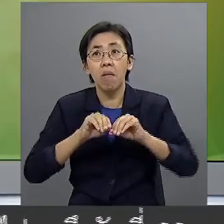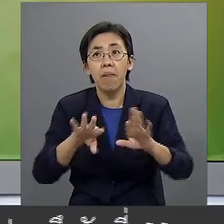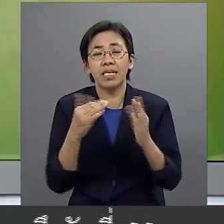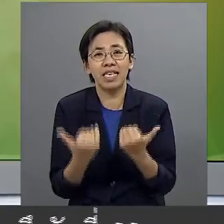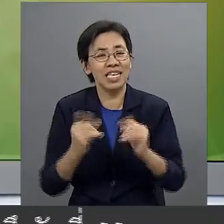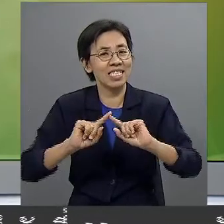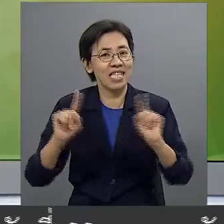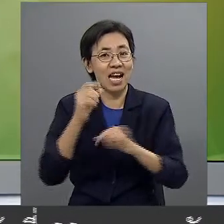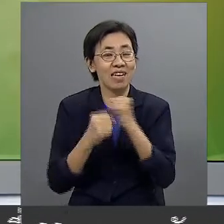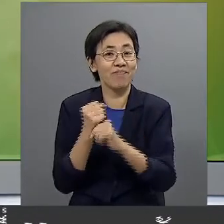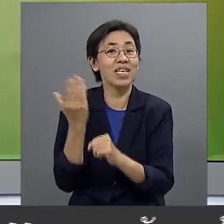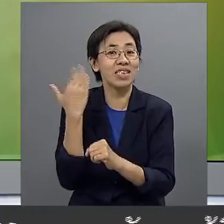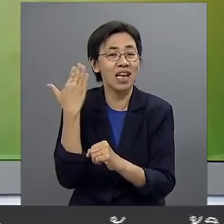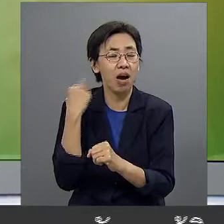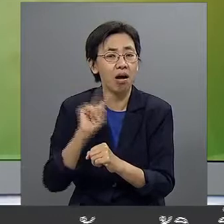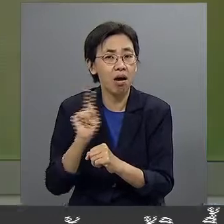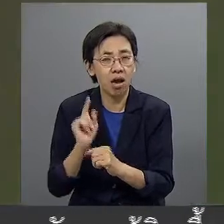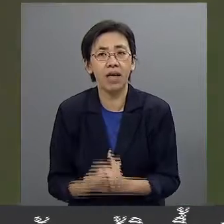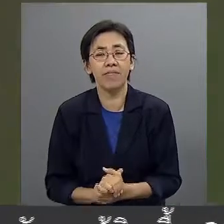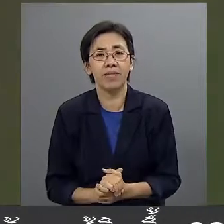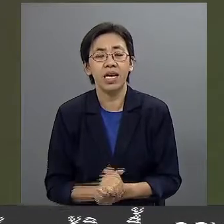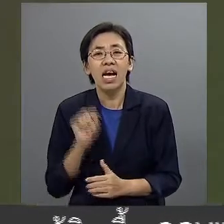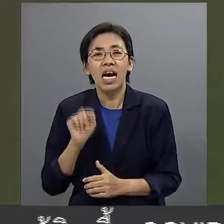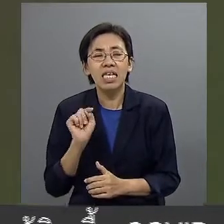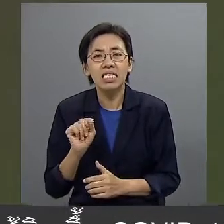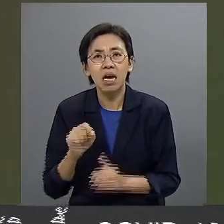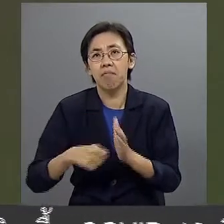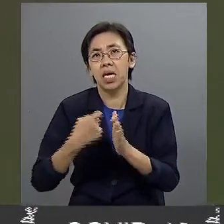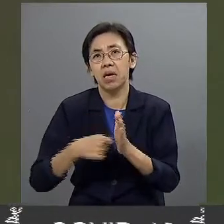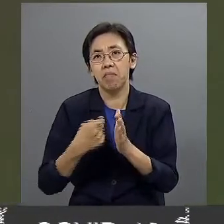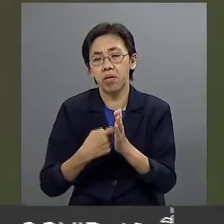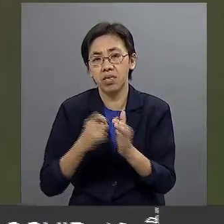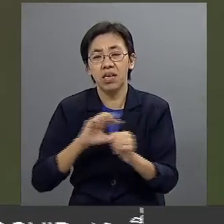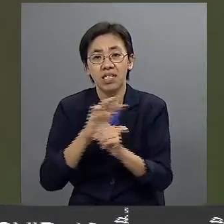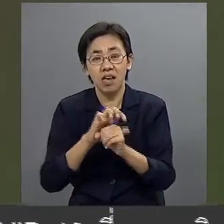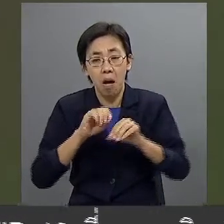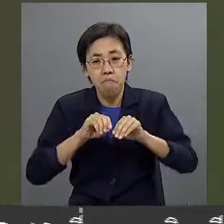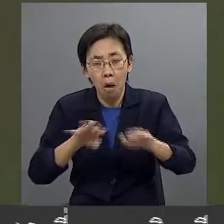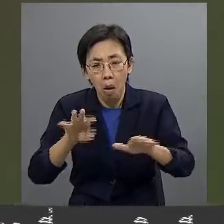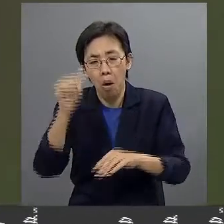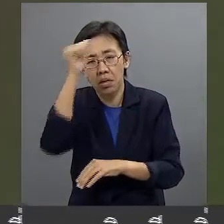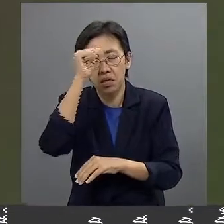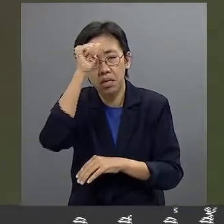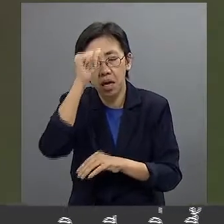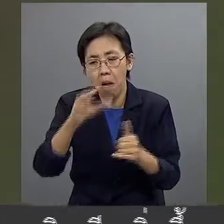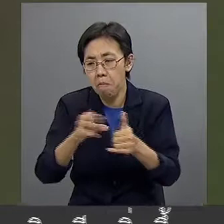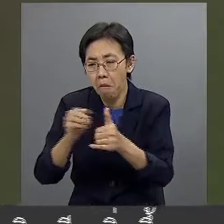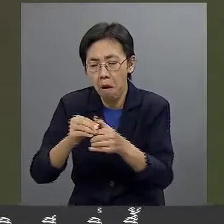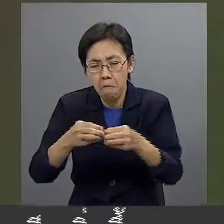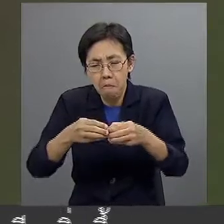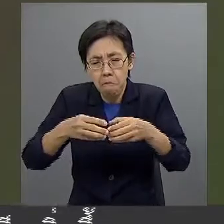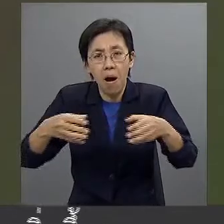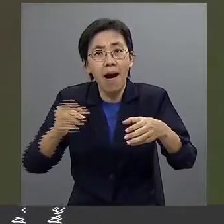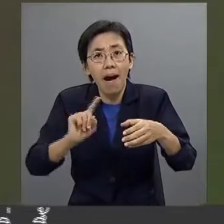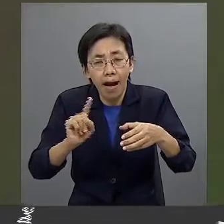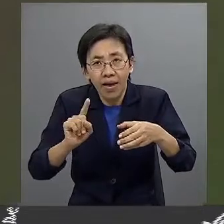อย่างสิ้นเชิงค่ะเนื่องจากว่ามีปัจจัยเสริมหลายอย่างที่ทำให้สถานการณ์นั้นรุนแรงมากกว่าเดิมนะคะได้แก่การแพร่ระบาดของ